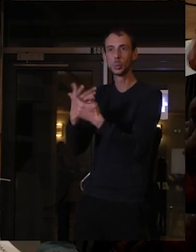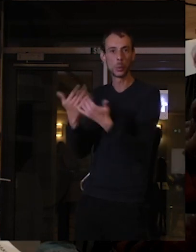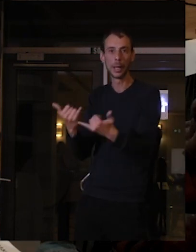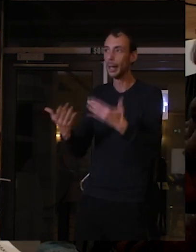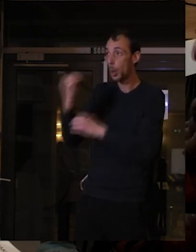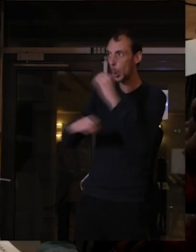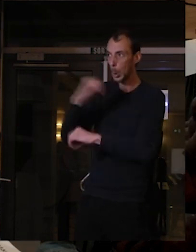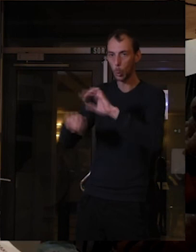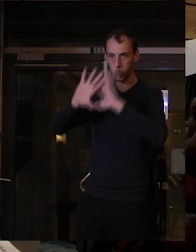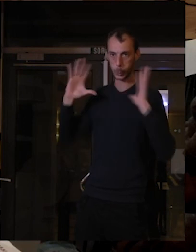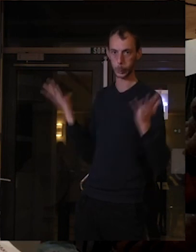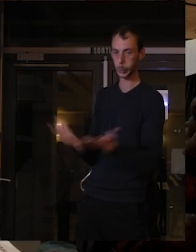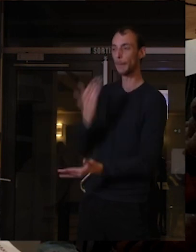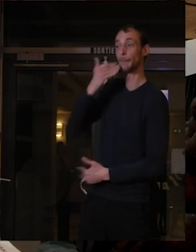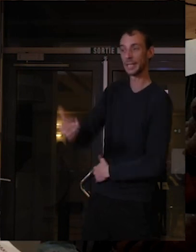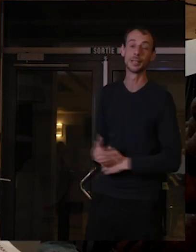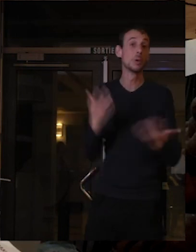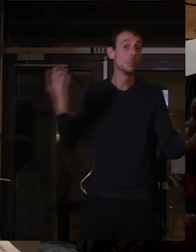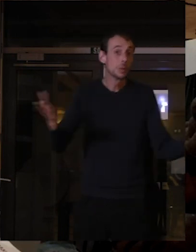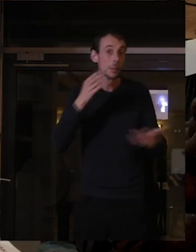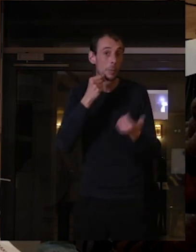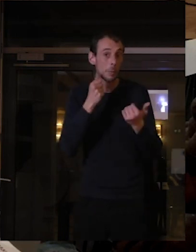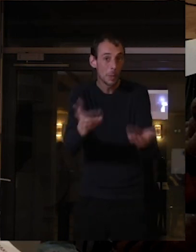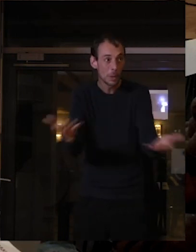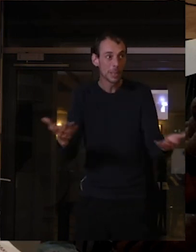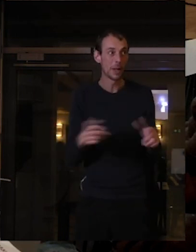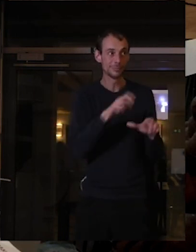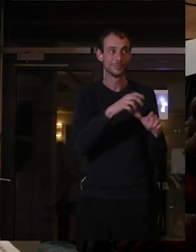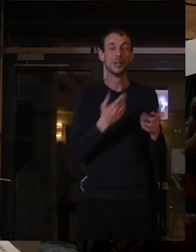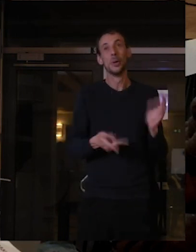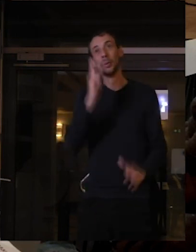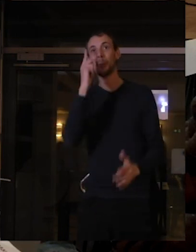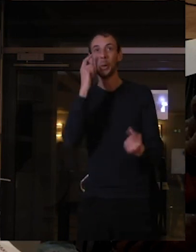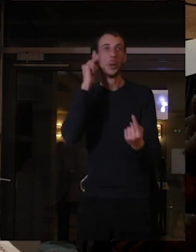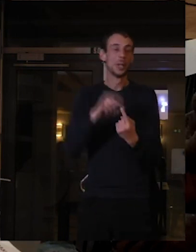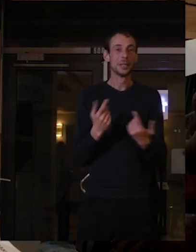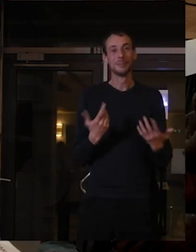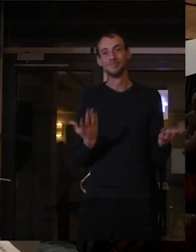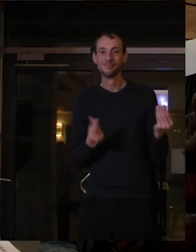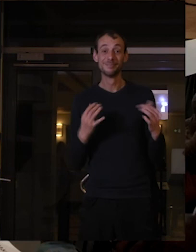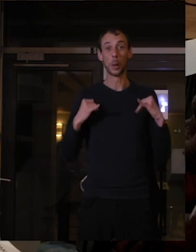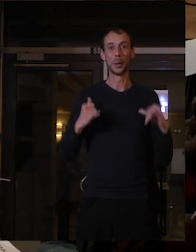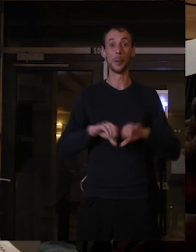Et je vous remercie et je vous propose de passer à la partie plus récréative, apéritive, donc